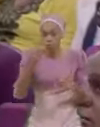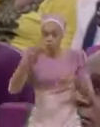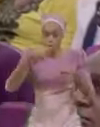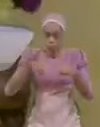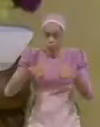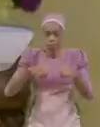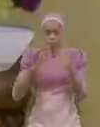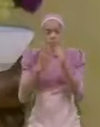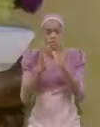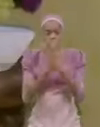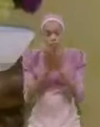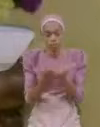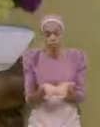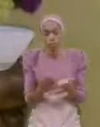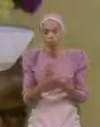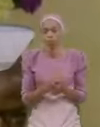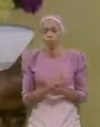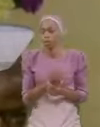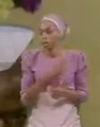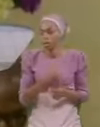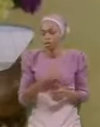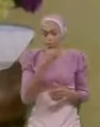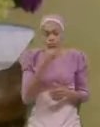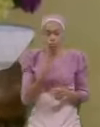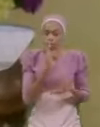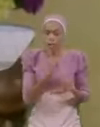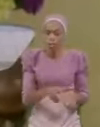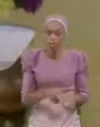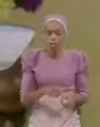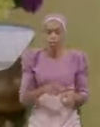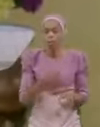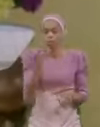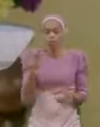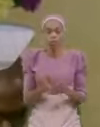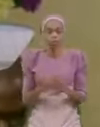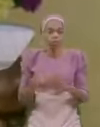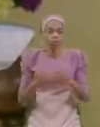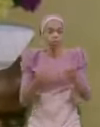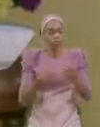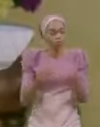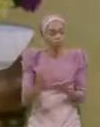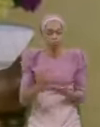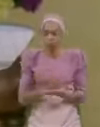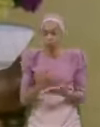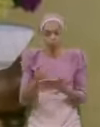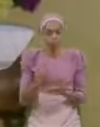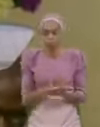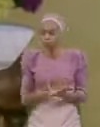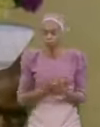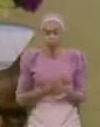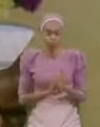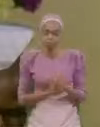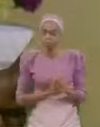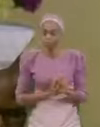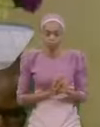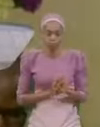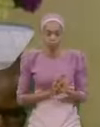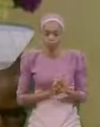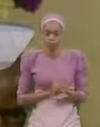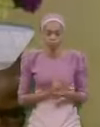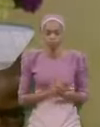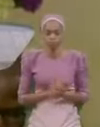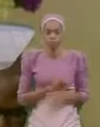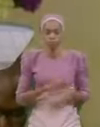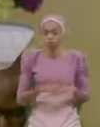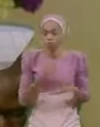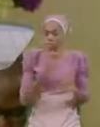des débats n devons répondre aux questions conformement aux écritures et éviter des questions qui ne sont